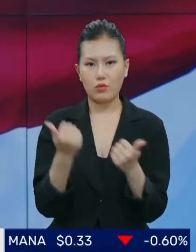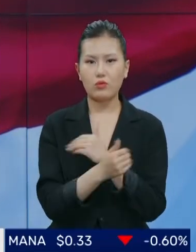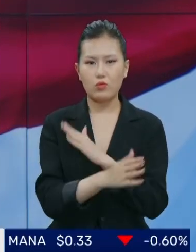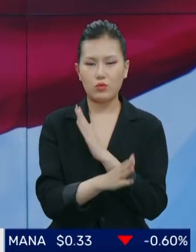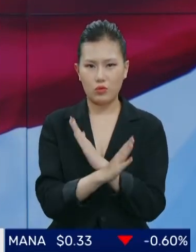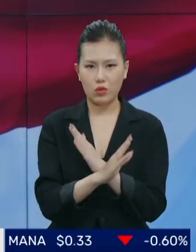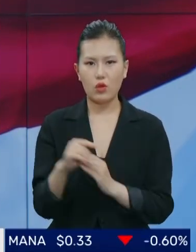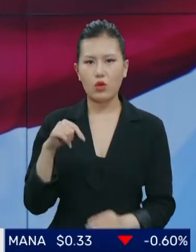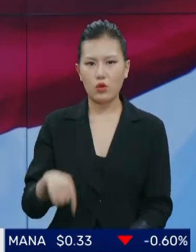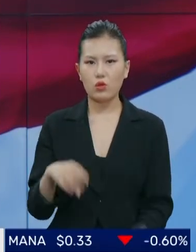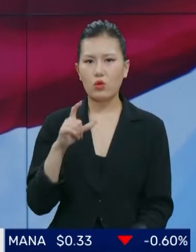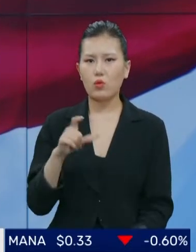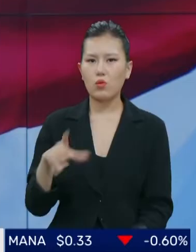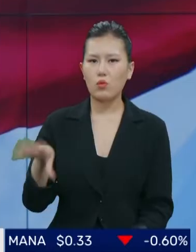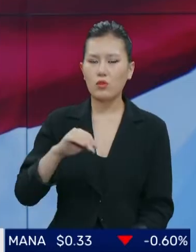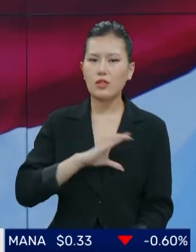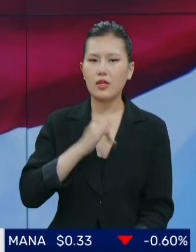иргэдийн байр суурийг сонссон юм а.